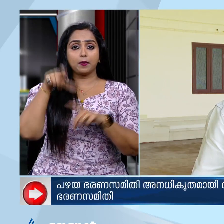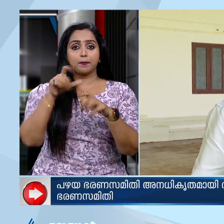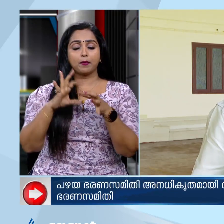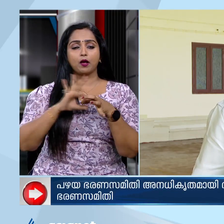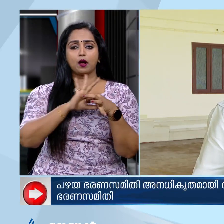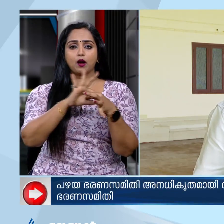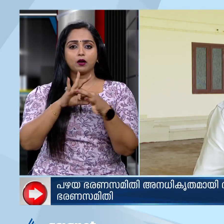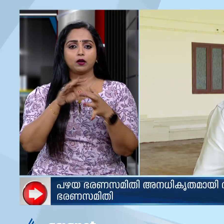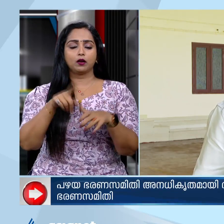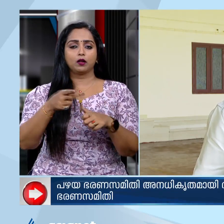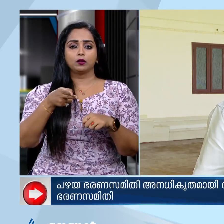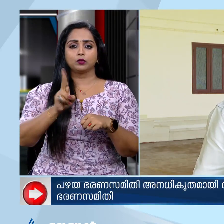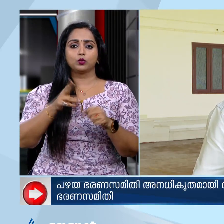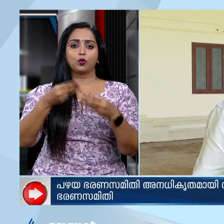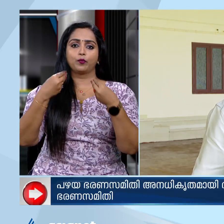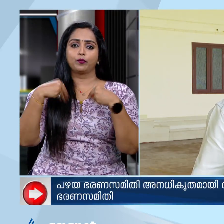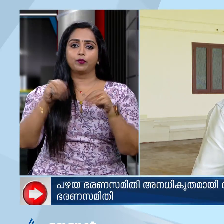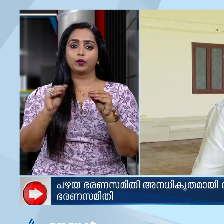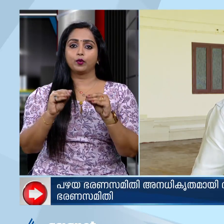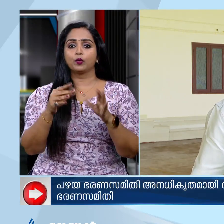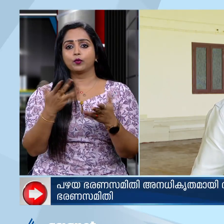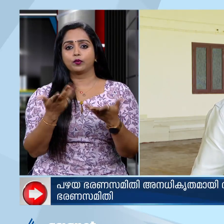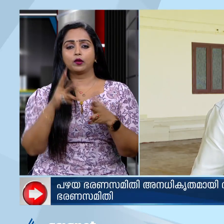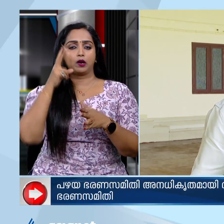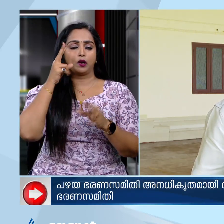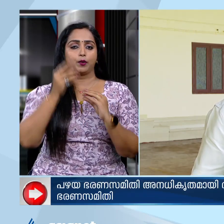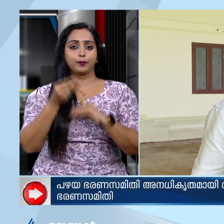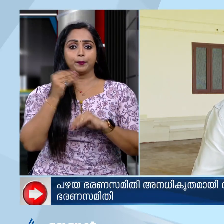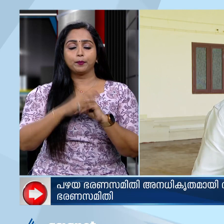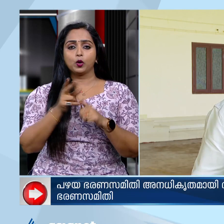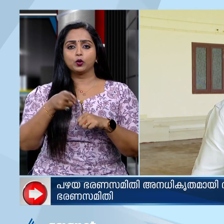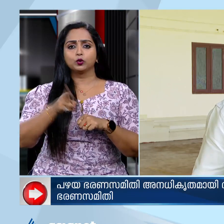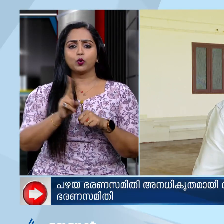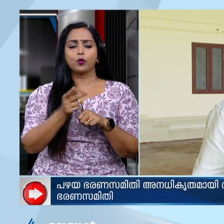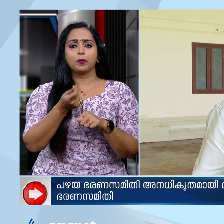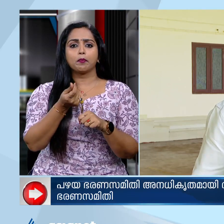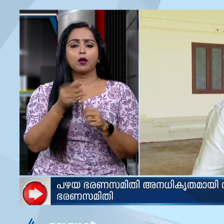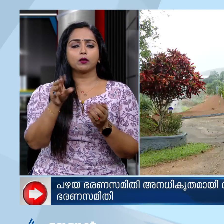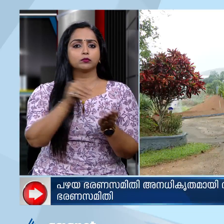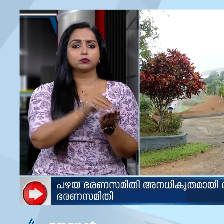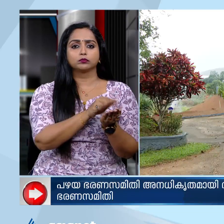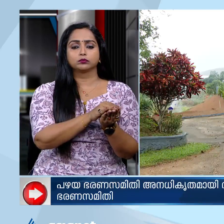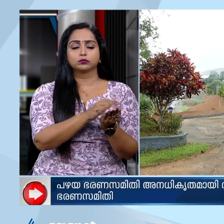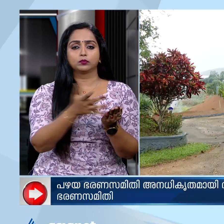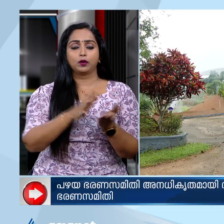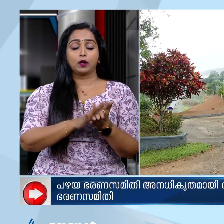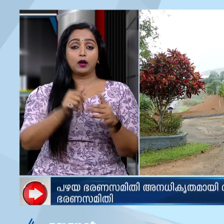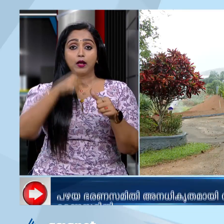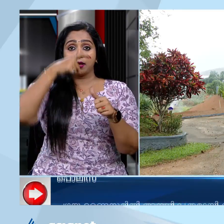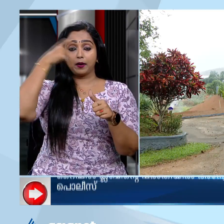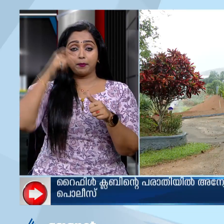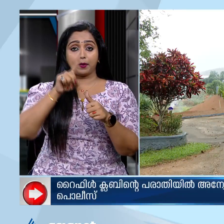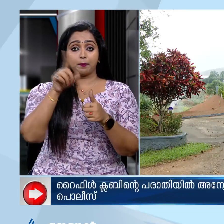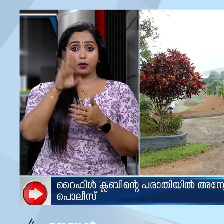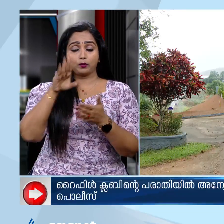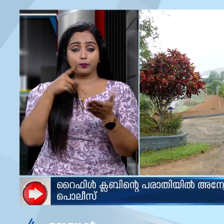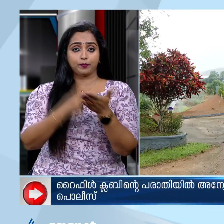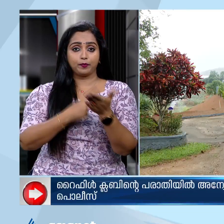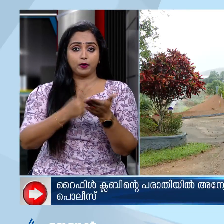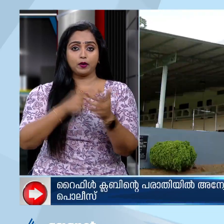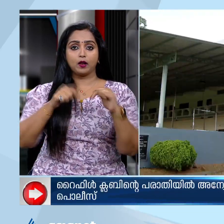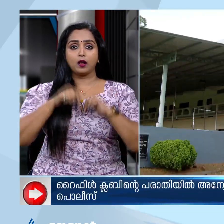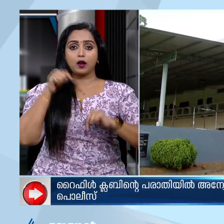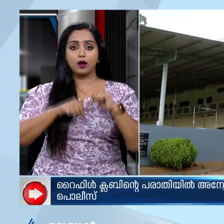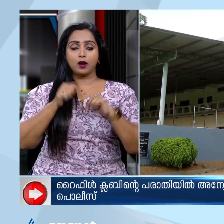പറയുന്നുള്ളൂ. അത് വിറ്റോ ഇല്ലയോ അതിൻ്റെ ഈ തോക്കിൻ്റെ പണം ഒന്നും ഇവിടെ വന്നിട്ടില്ല. April 19 ഭരണസമിതി